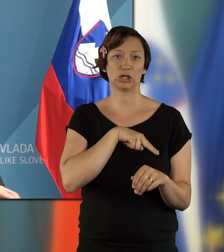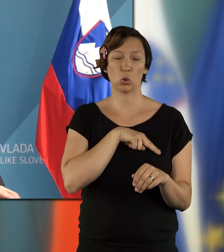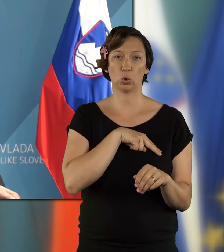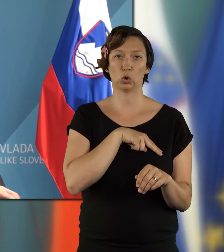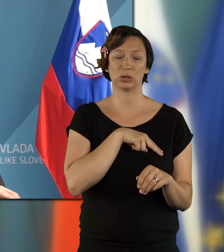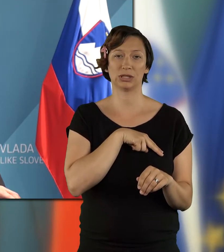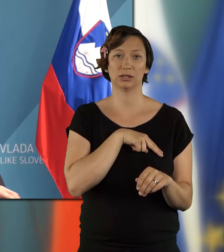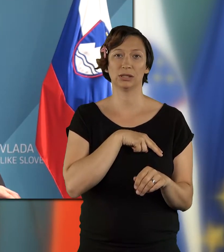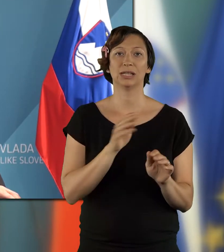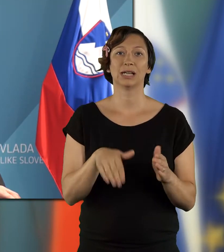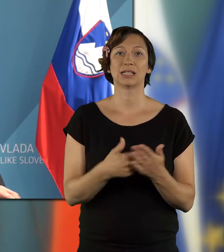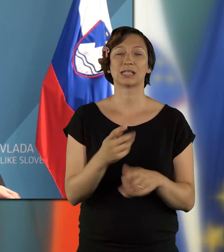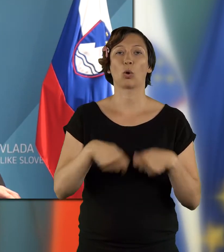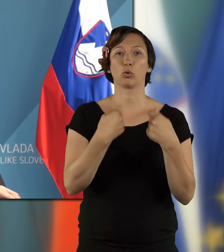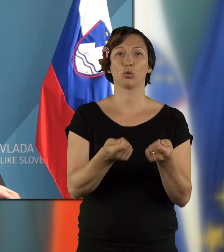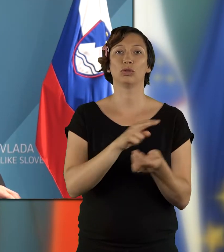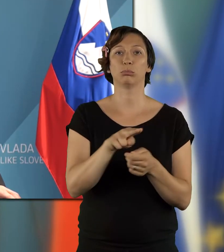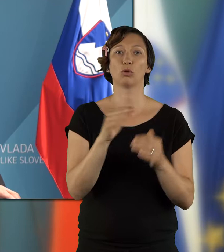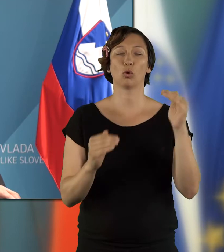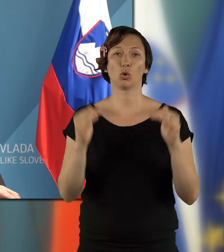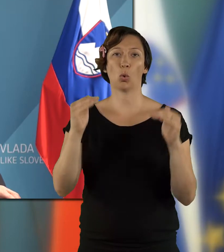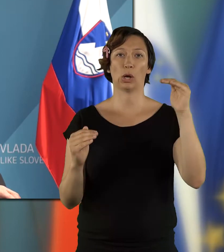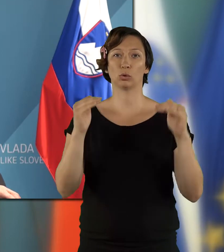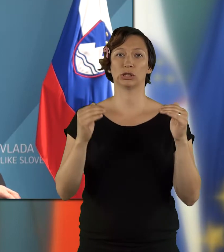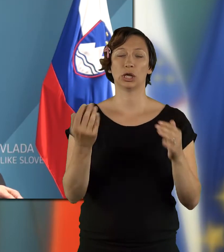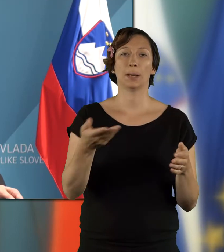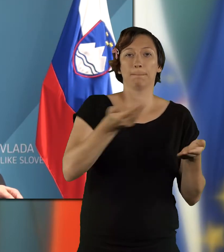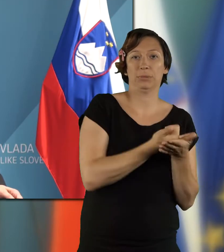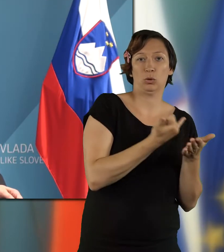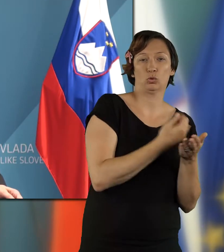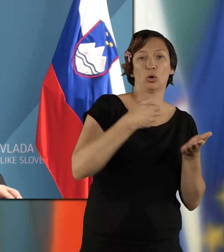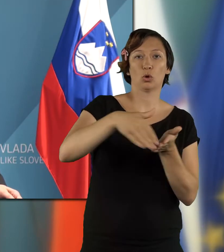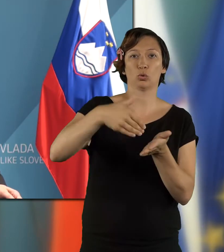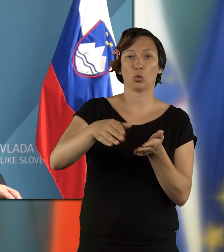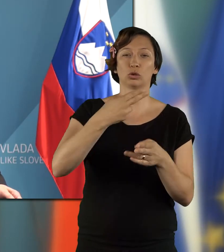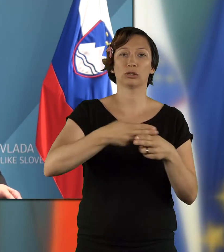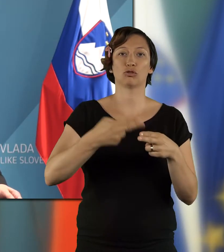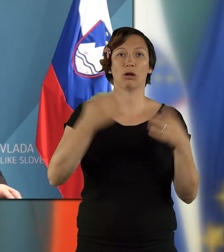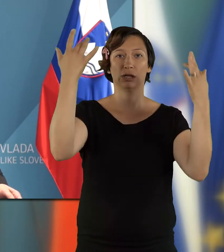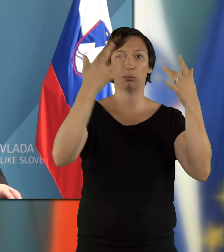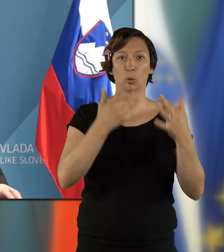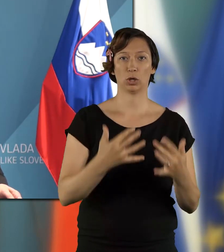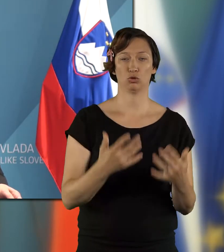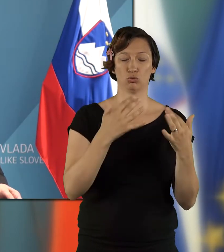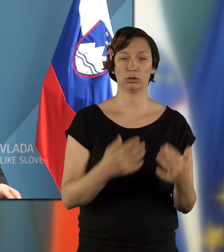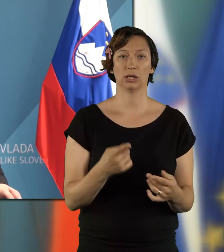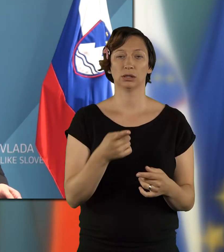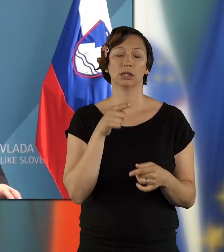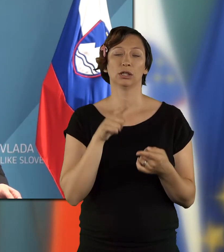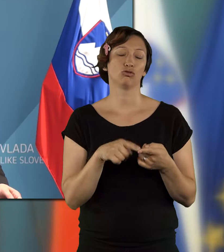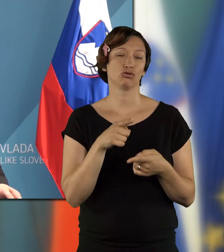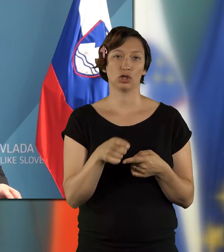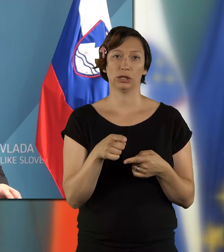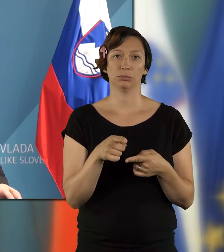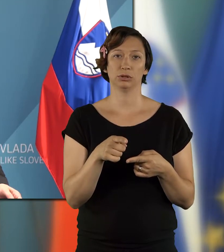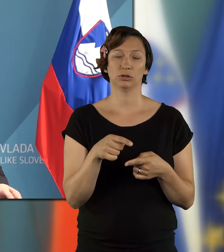pristojnosti zagotovi ponovno uravnoteženje prihodkov in odhodkov državnega proračuna. Ukolikor